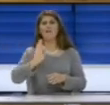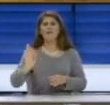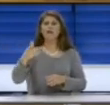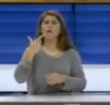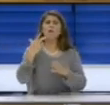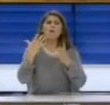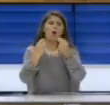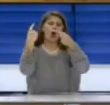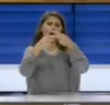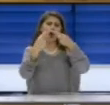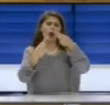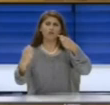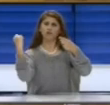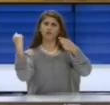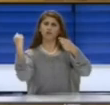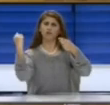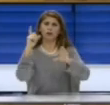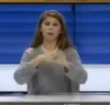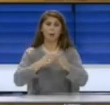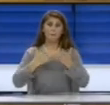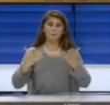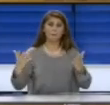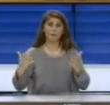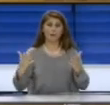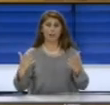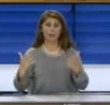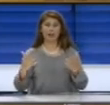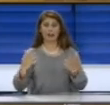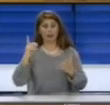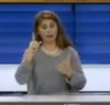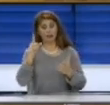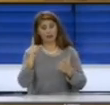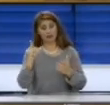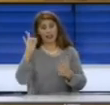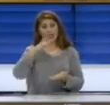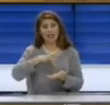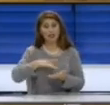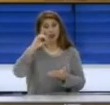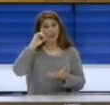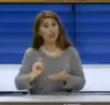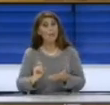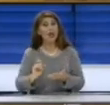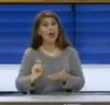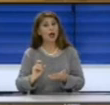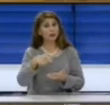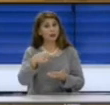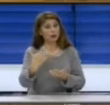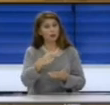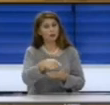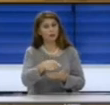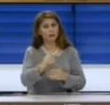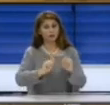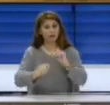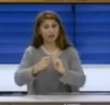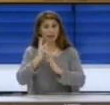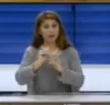μάλιστα εγκαινίασε πριν από λίγες μέρες το μεγαλύτερο data center στην Ελλάδα. Κατασκευάστηκε σε χρόνο ρεκόρ, 14 μήνες.